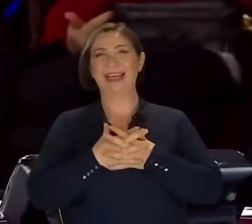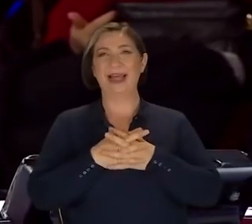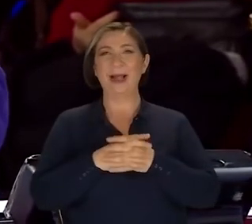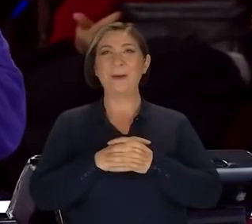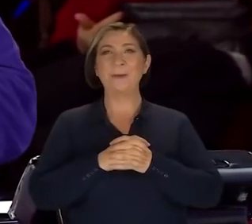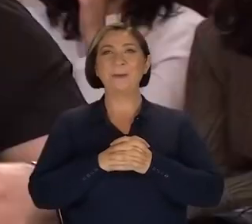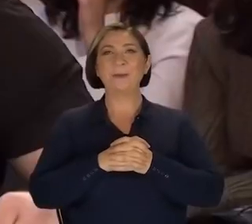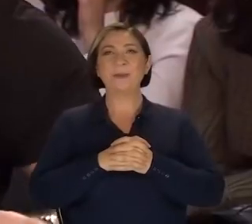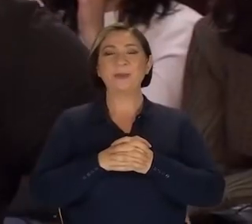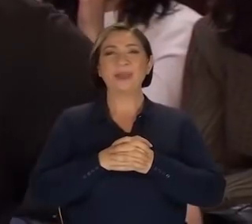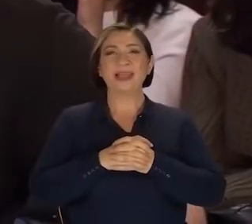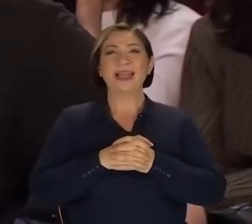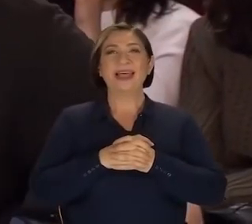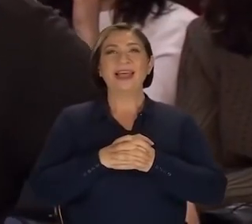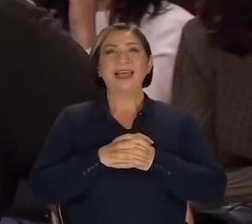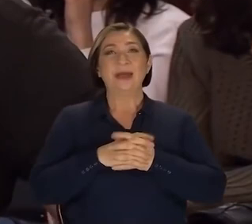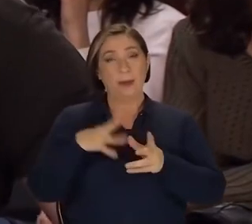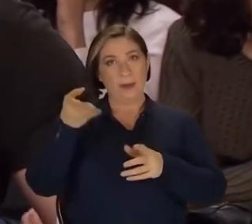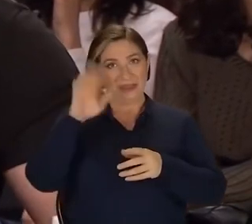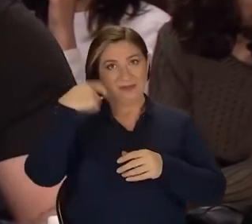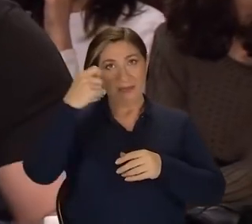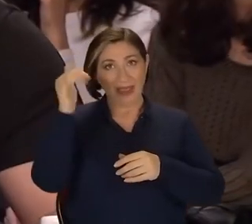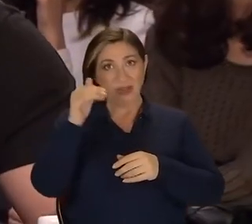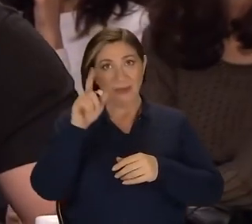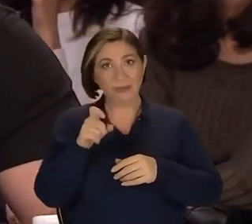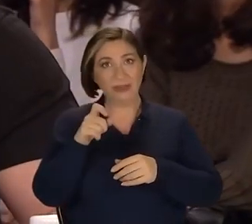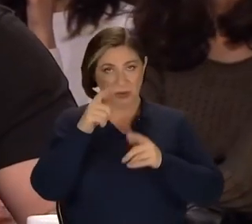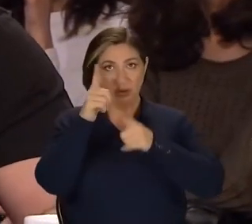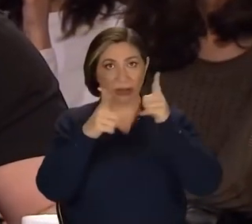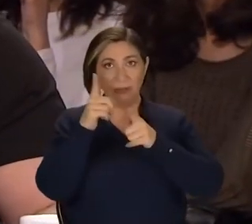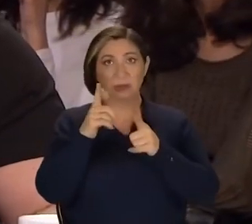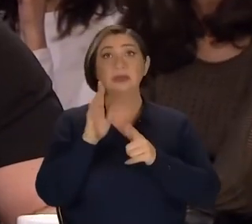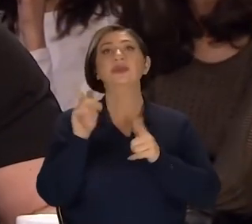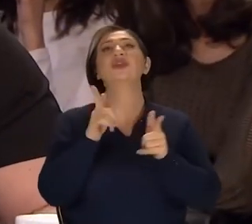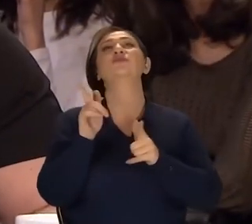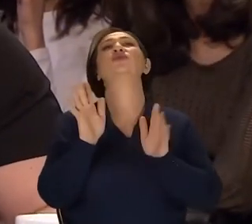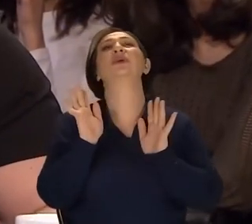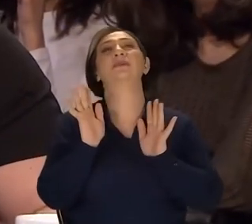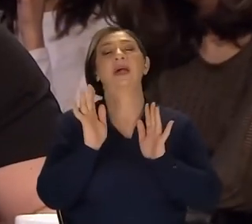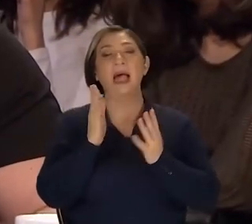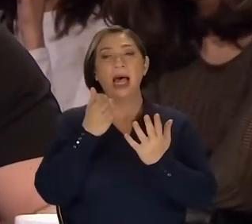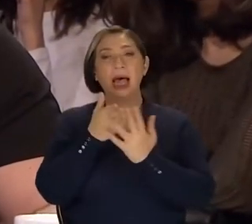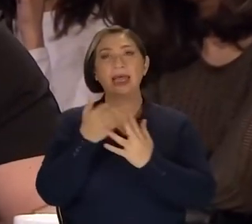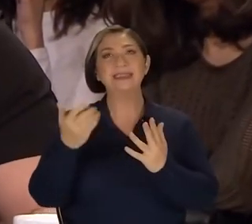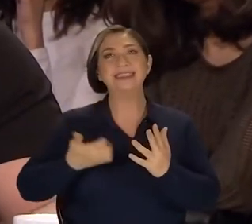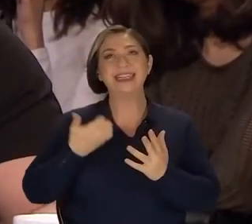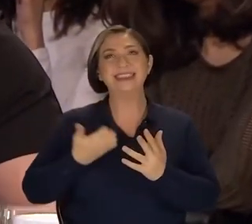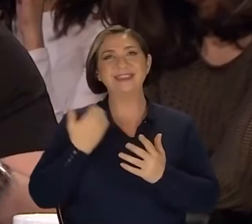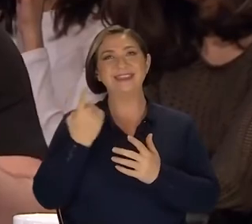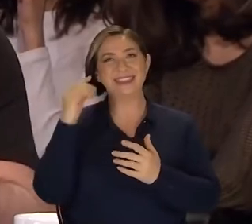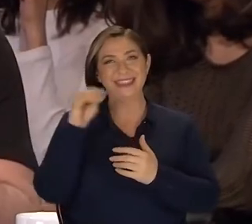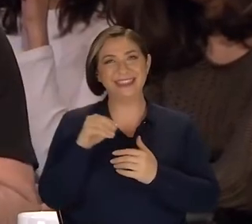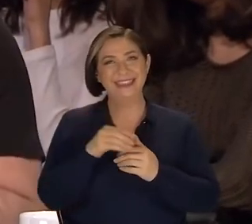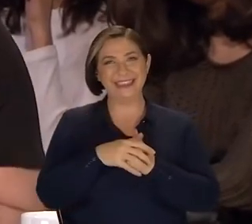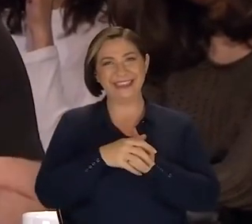Pekala. Of. Diğer filmler gelecek mi? Vallahi abi yok daha çekmeyeceğim. Şimdi araya serseri bir şey